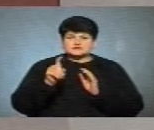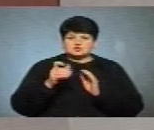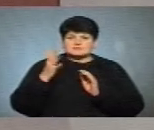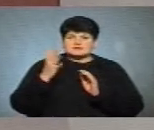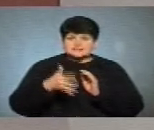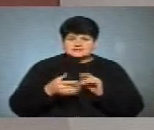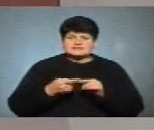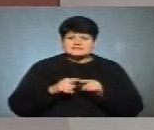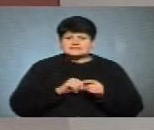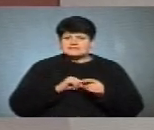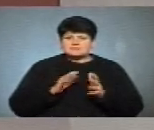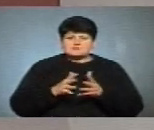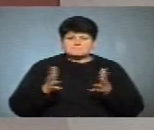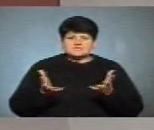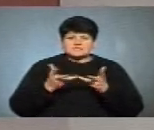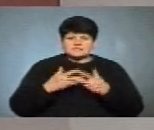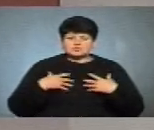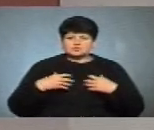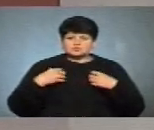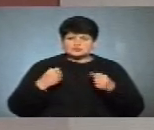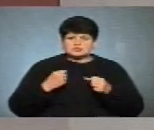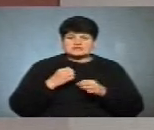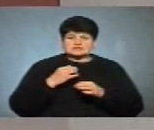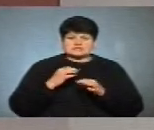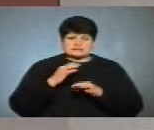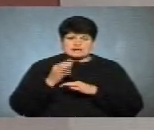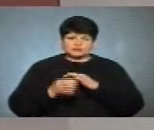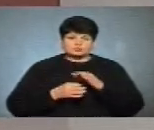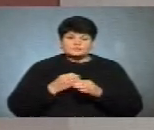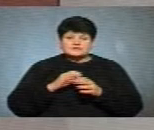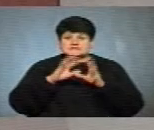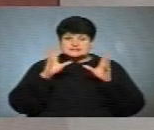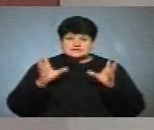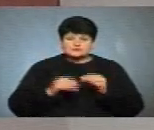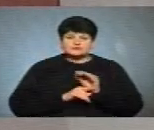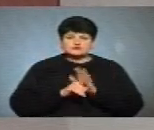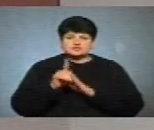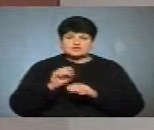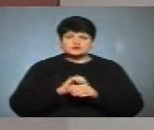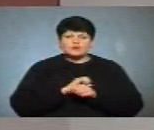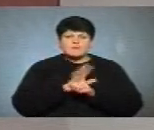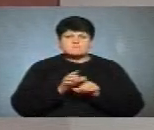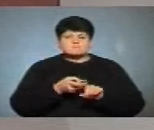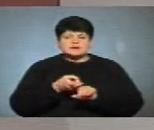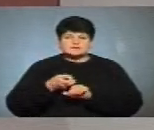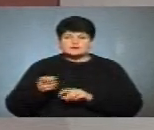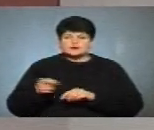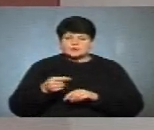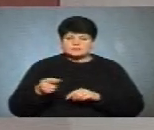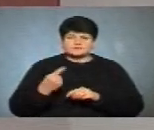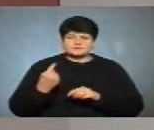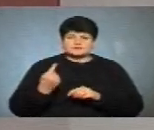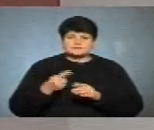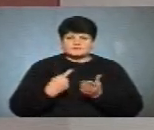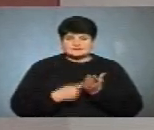16150. Це найбільша кількість одужань за добу з початку пандемії. Загалом від початку пандемії на Тернопільщині COVID-19 підтвердили